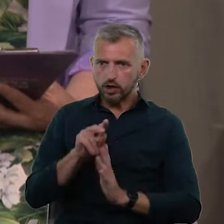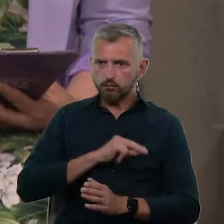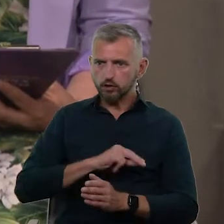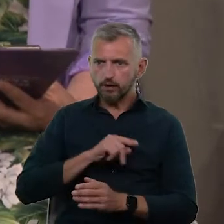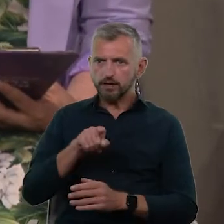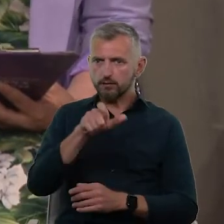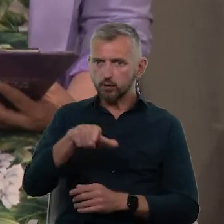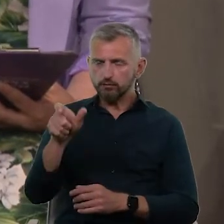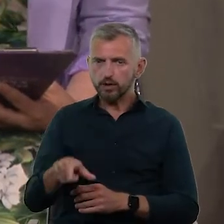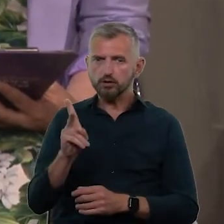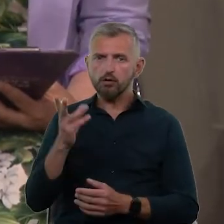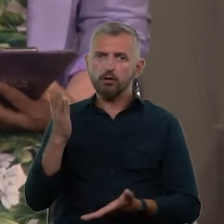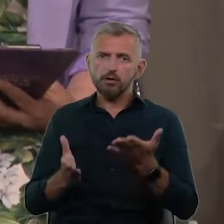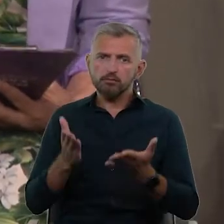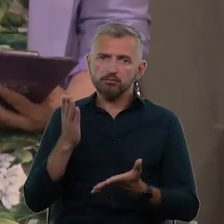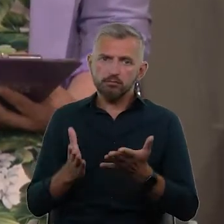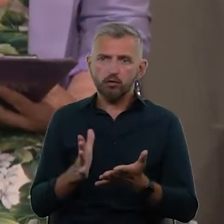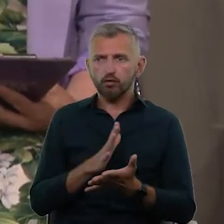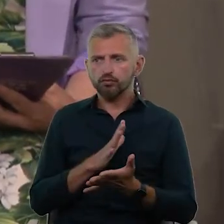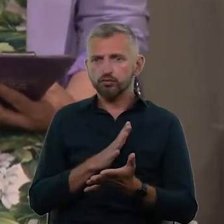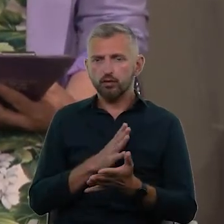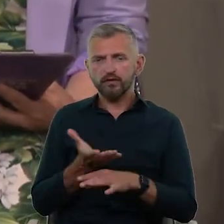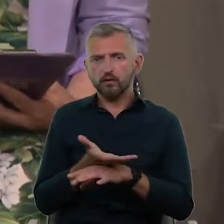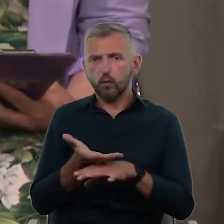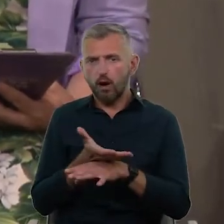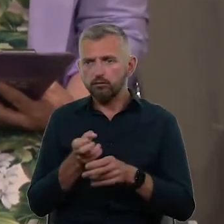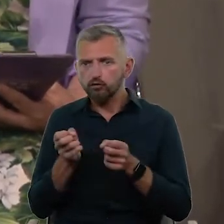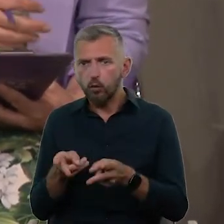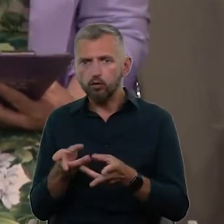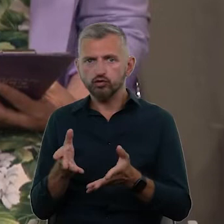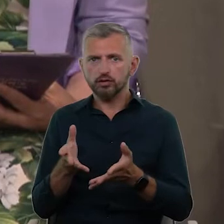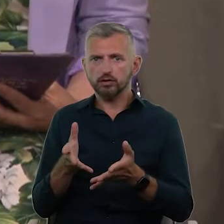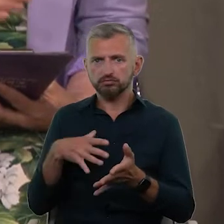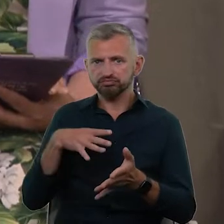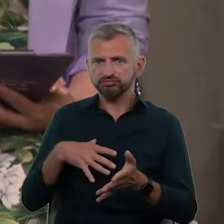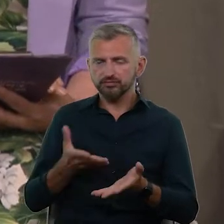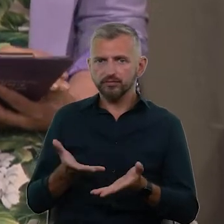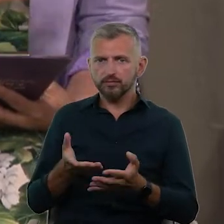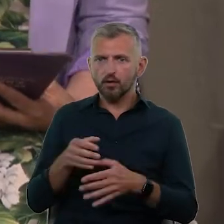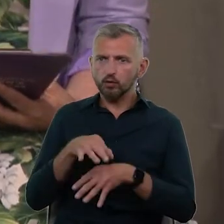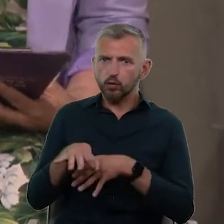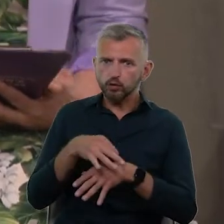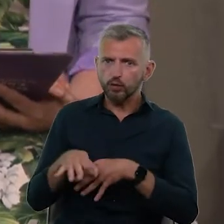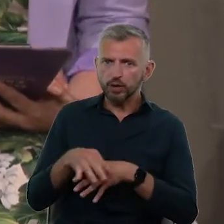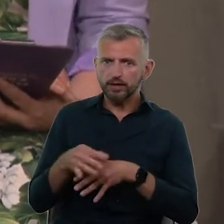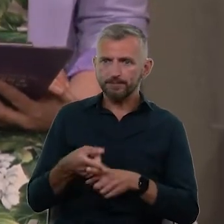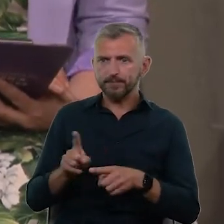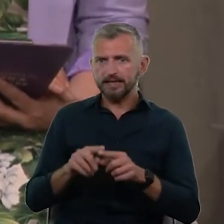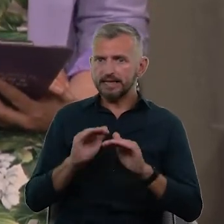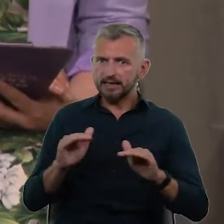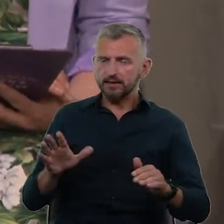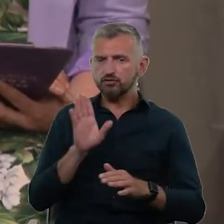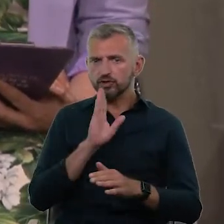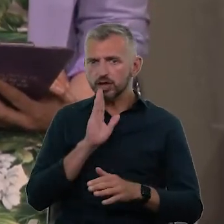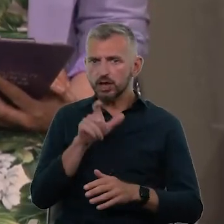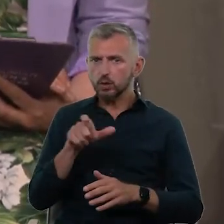які, ну, може, зазнали там або сексуальні злочини, або, ну, тобто тортури, тобто і це і діти, і жінки, і